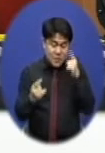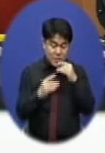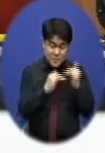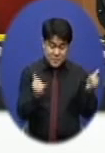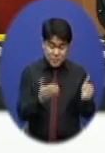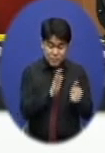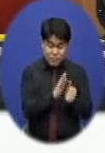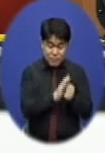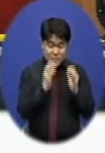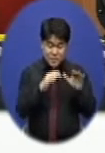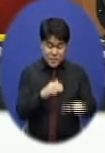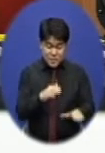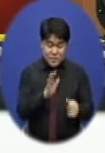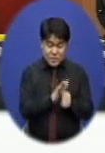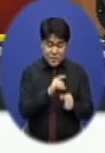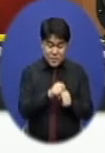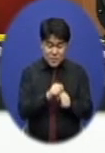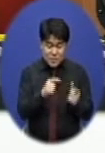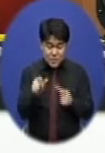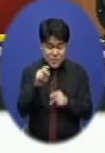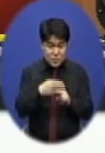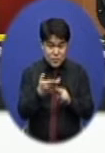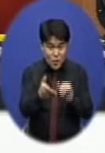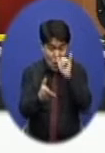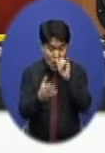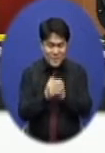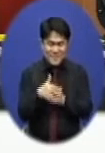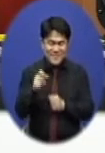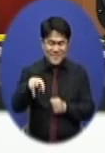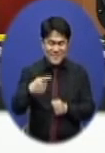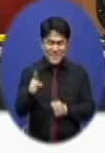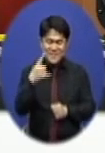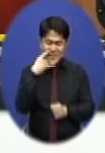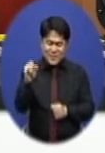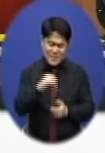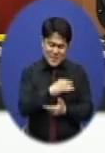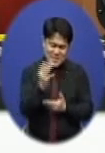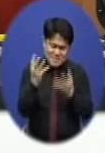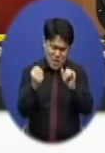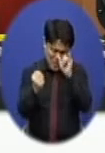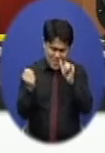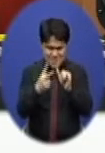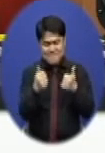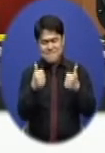외국인들을, 네. 어린 아이들을 위해서. 좋은 선물도 네. 함께 하시고 장순자 어머니는요 네. 사연도 많으시고 그죠? 그러니까 그 전에 복 받으실